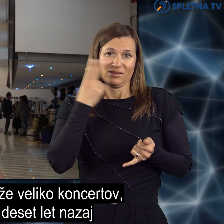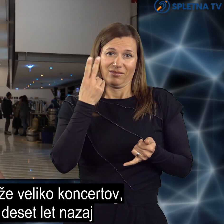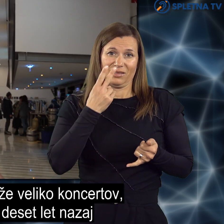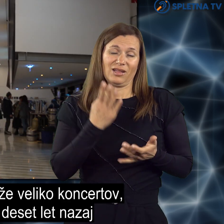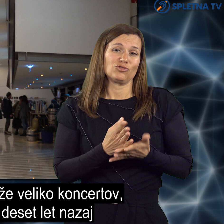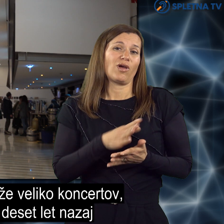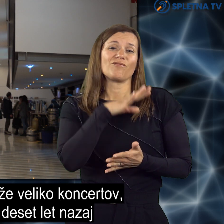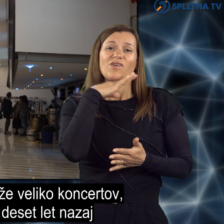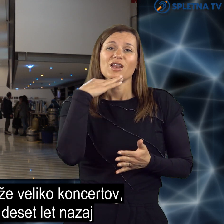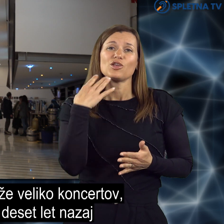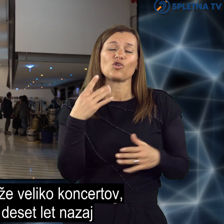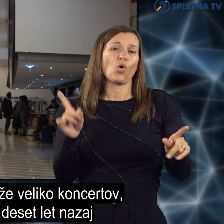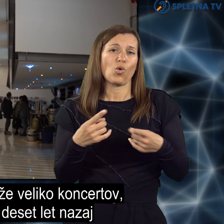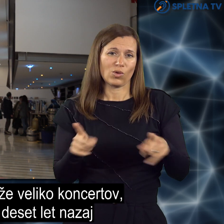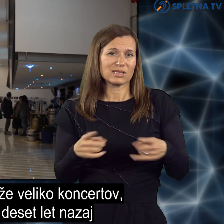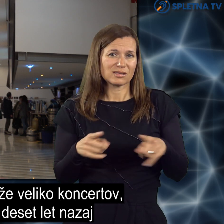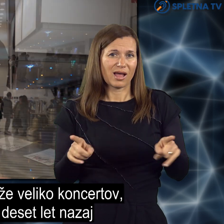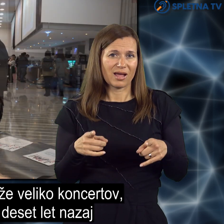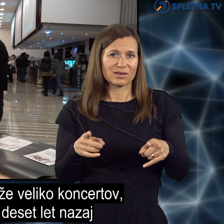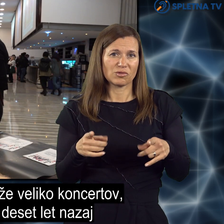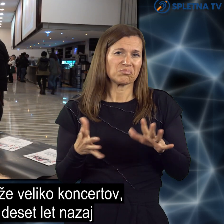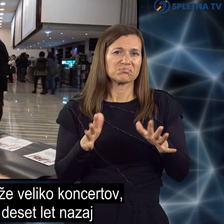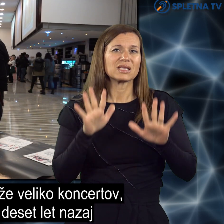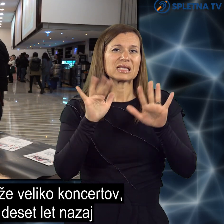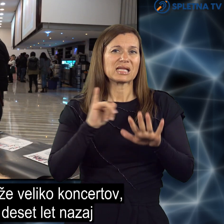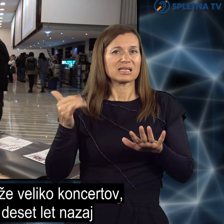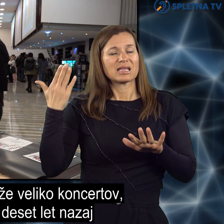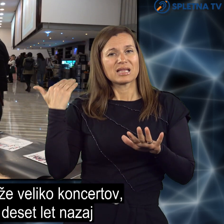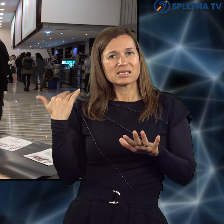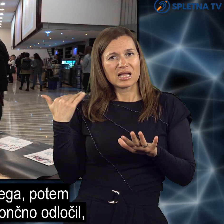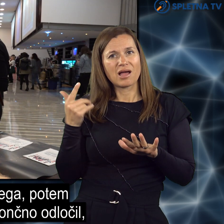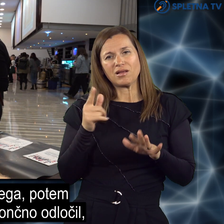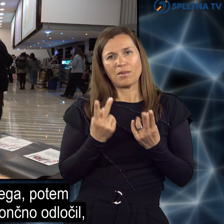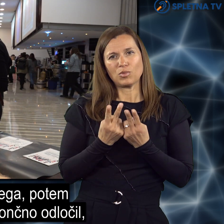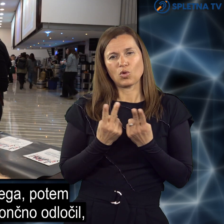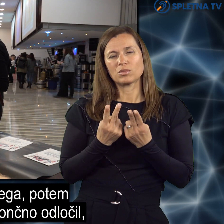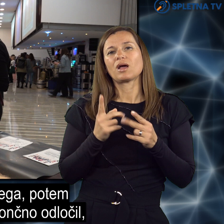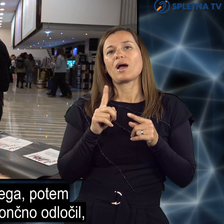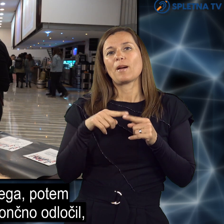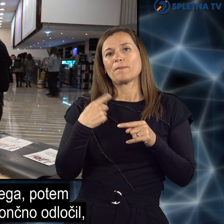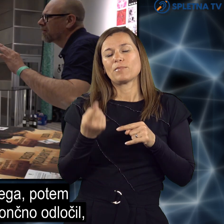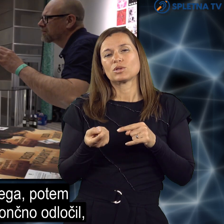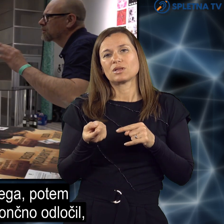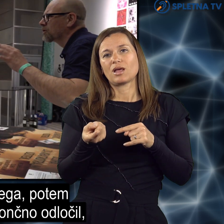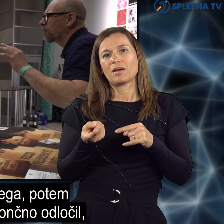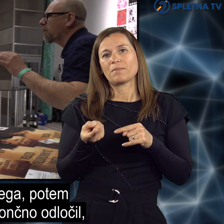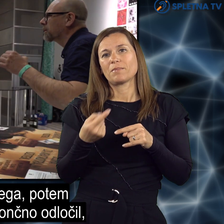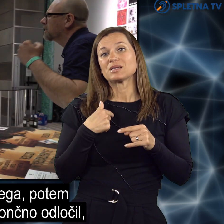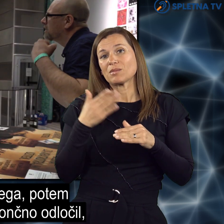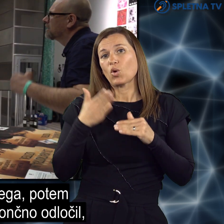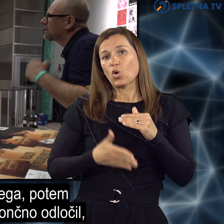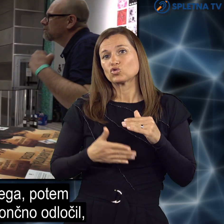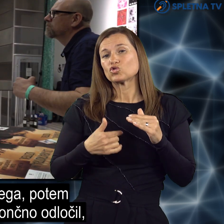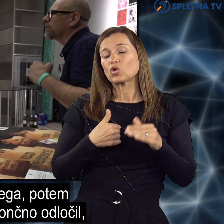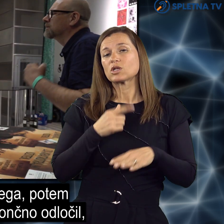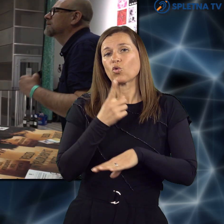pač že veliko koncertov, tako, ko bi rekel, enih 10 let nazaj ali pa kaj takega. Potem pa sem